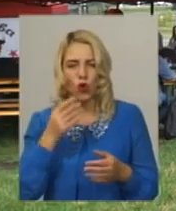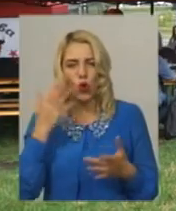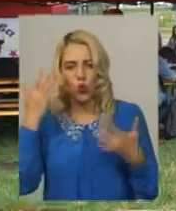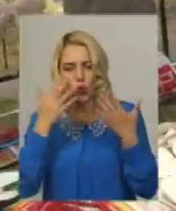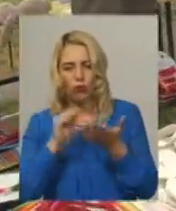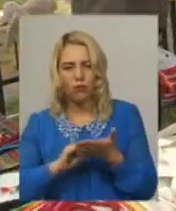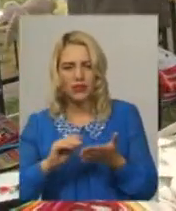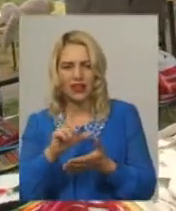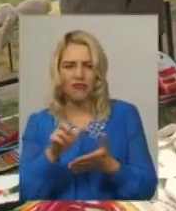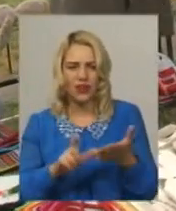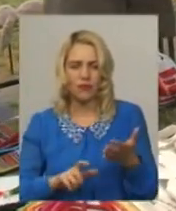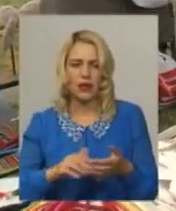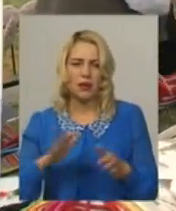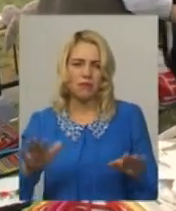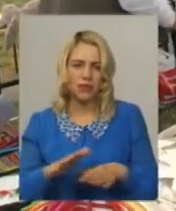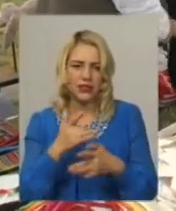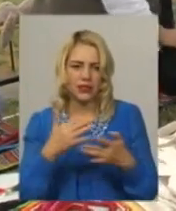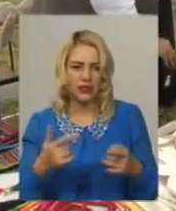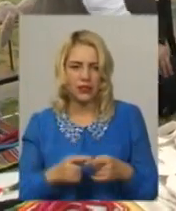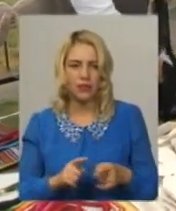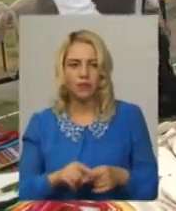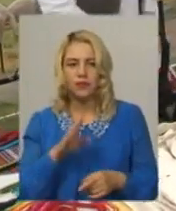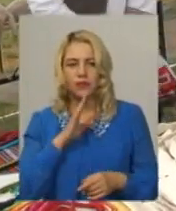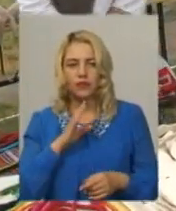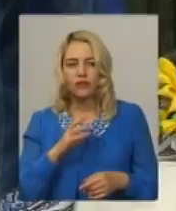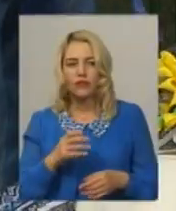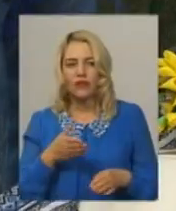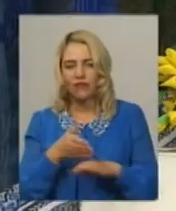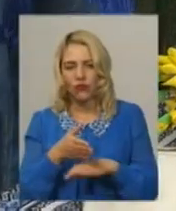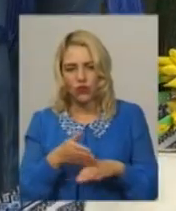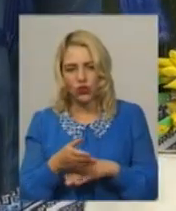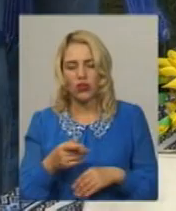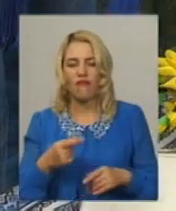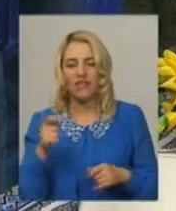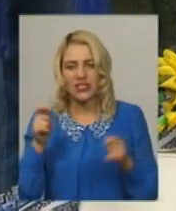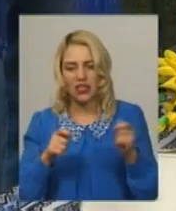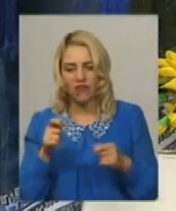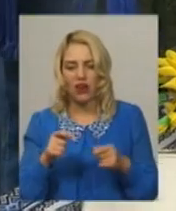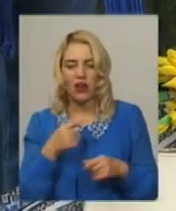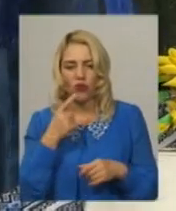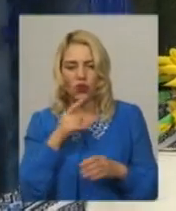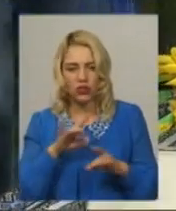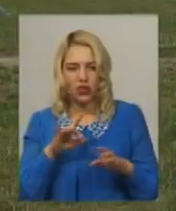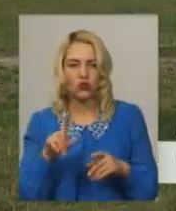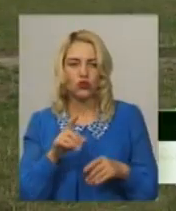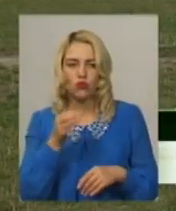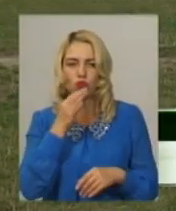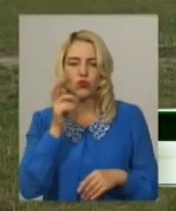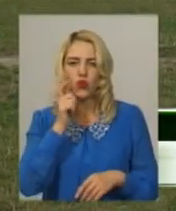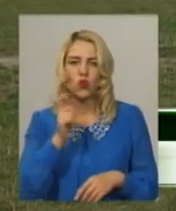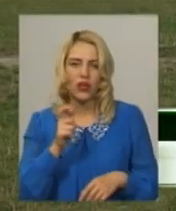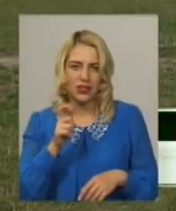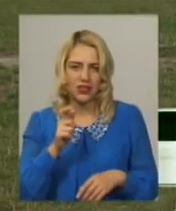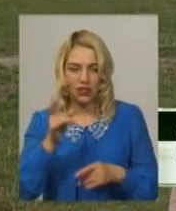народними піснями. Відвідувачка фестивалю Анастасія зізнається, їй до подоби українська культура. Саме тому я прийшла на фестиваль. Прийшла